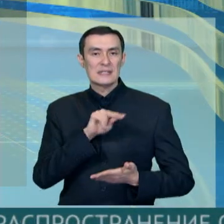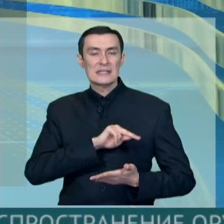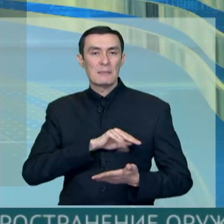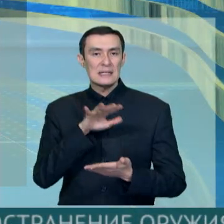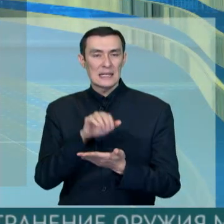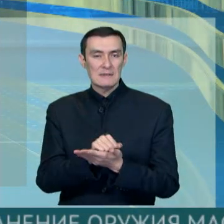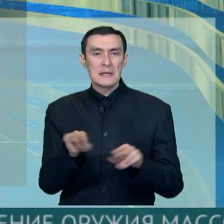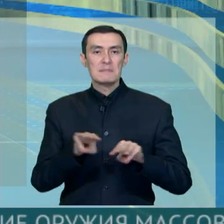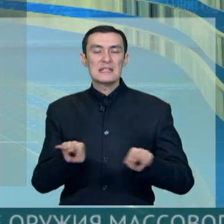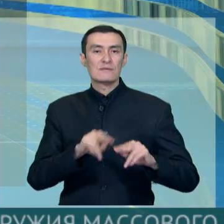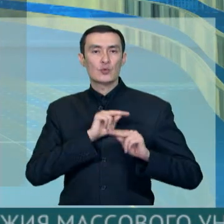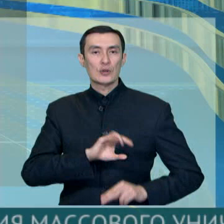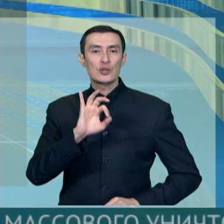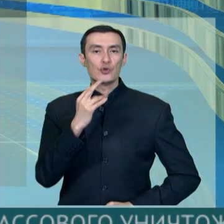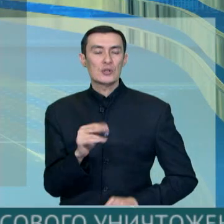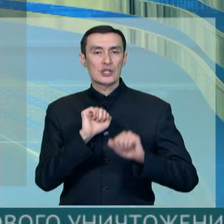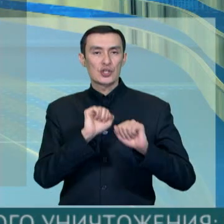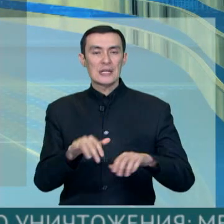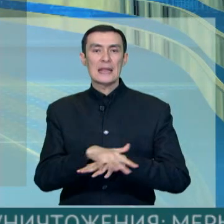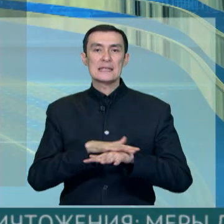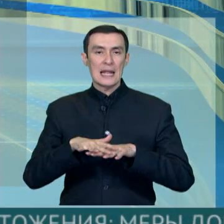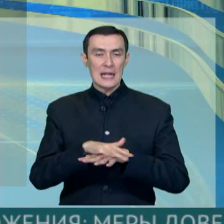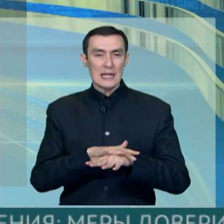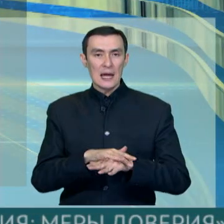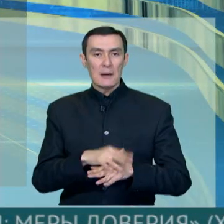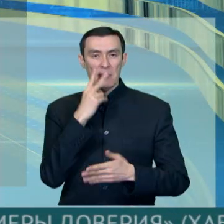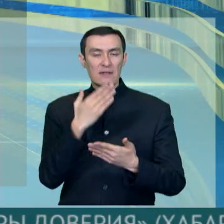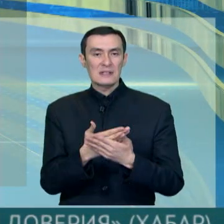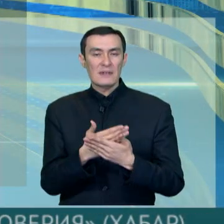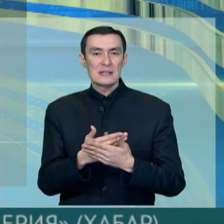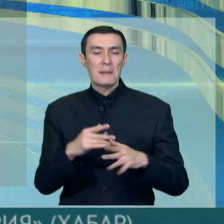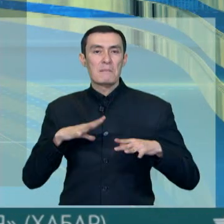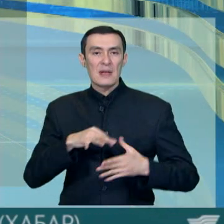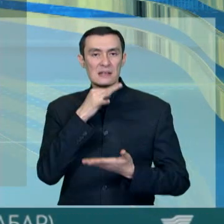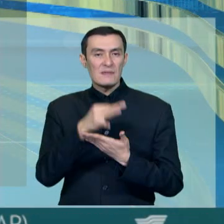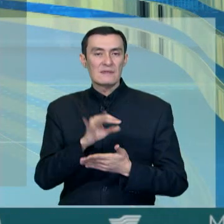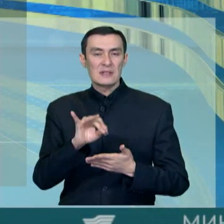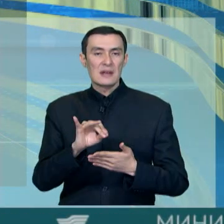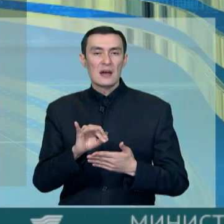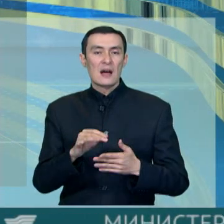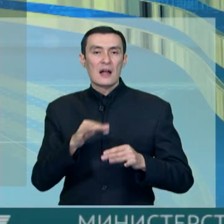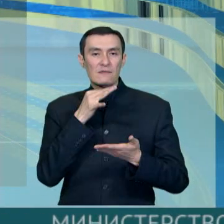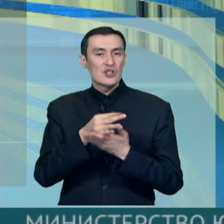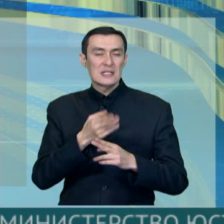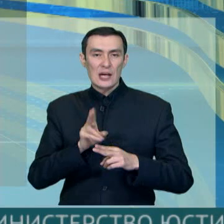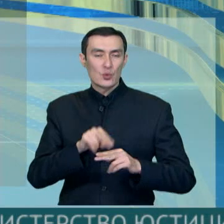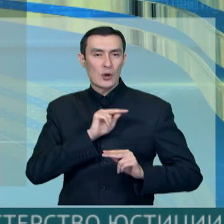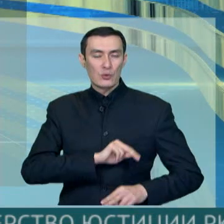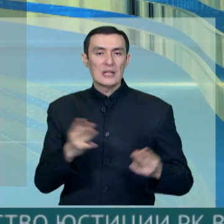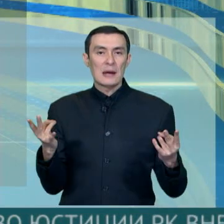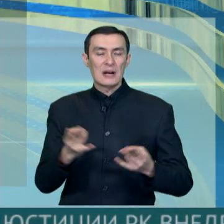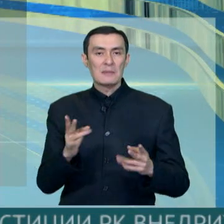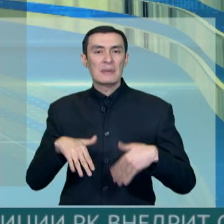самозанятых. Министерство труда и социальной защиты населения проявило безответственность и поверхностность в этом деле.